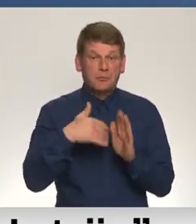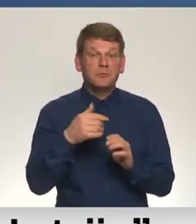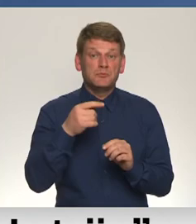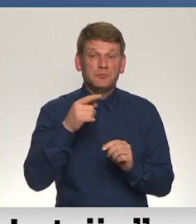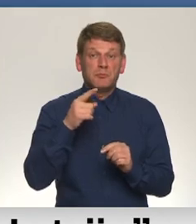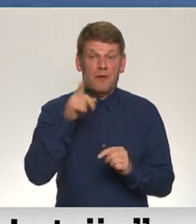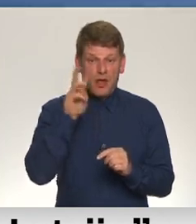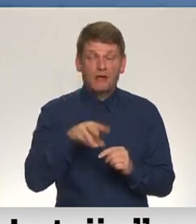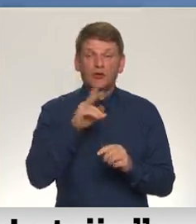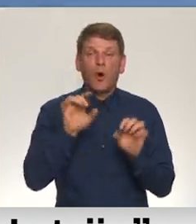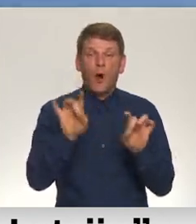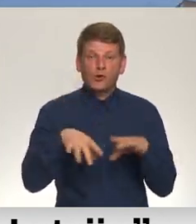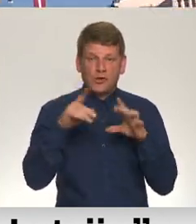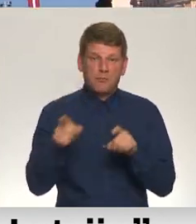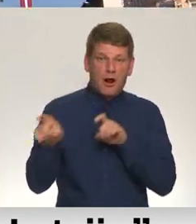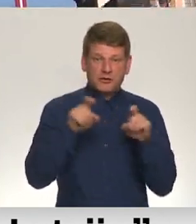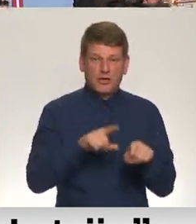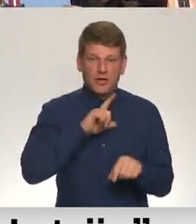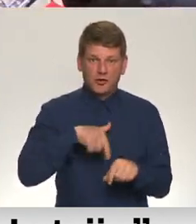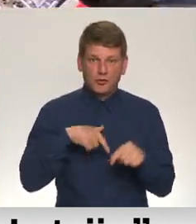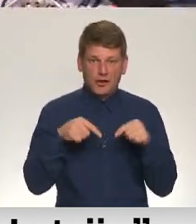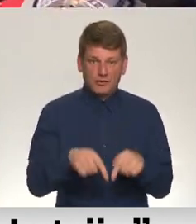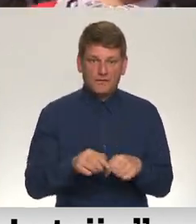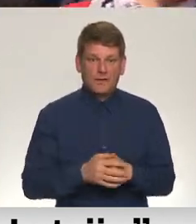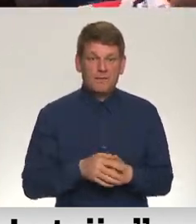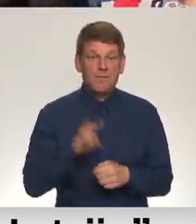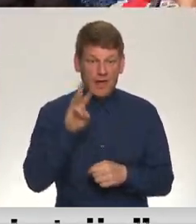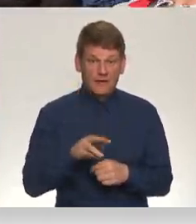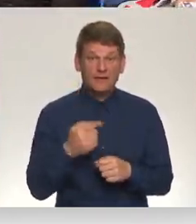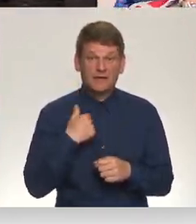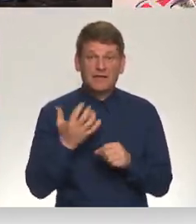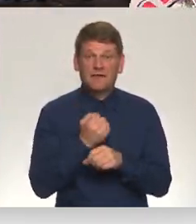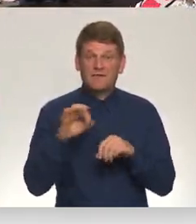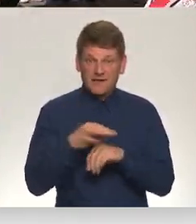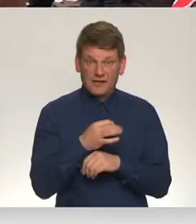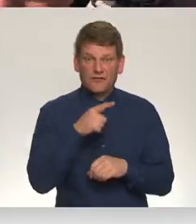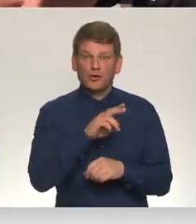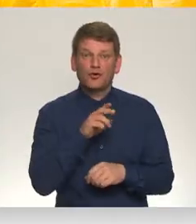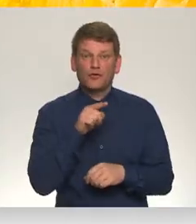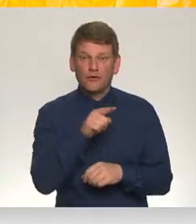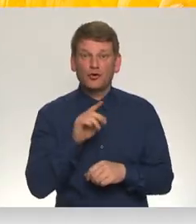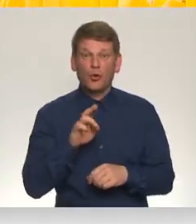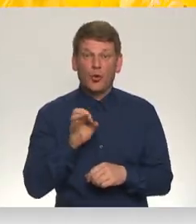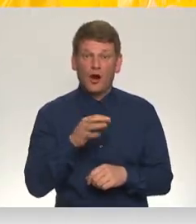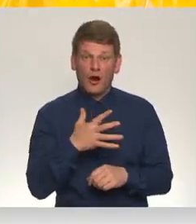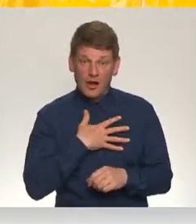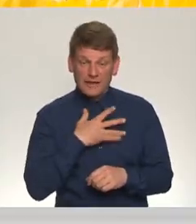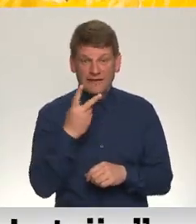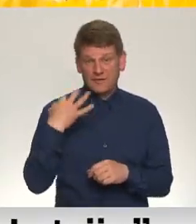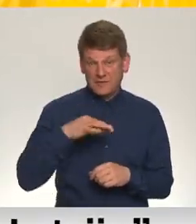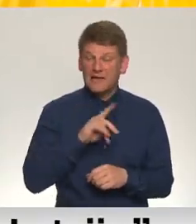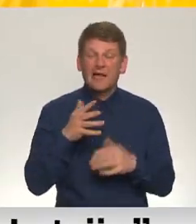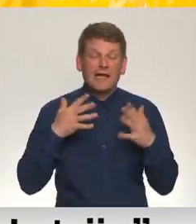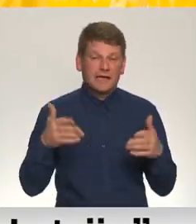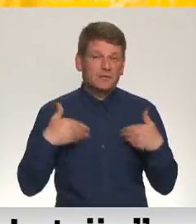Latvijā no Austrālijas. Mēnesi šodien es ar savu vīru un viņš no Kanādas un divas meitas. Ir liela sajūsma, ka